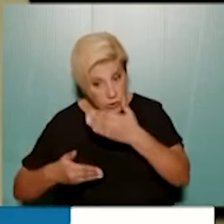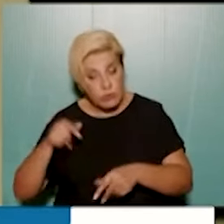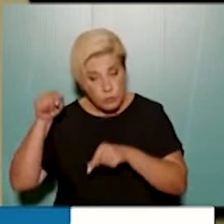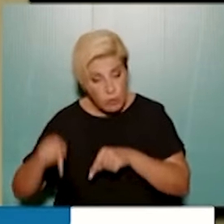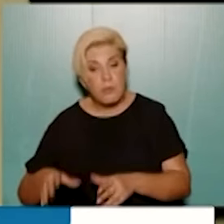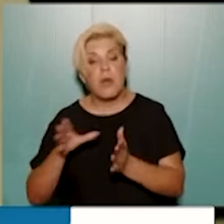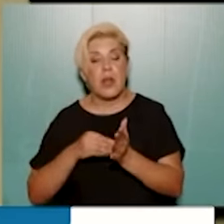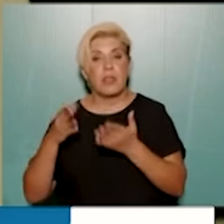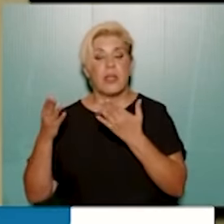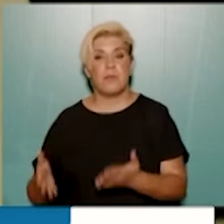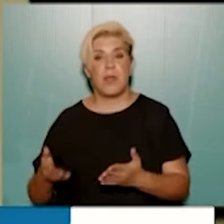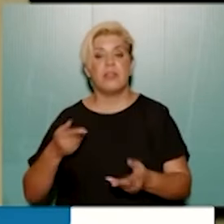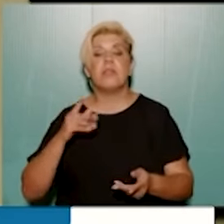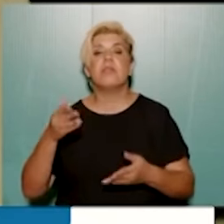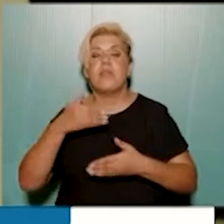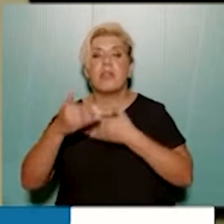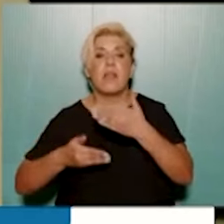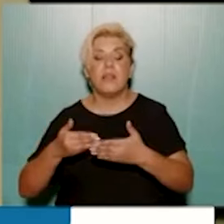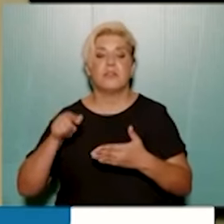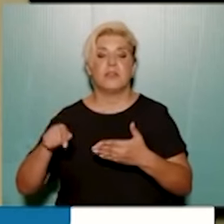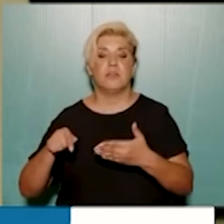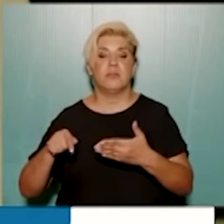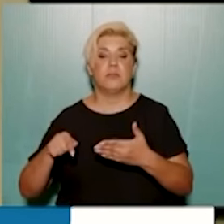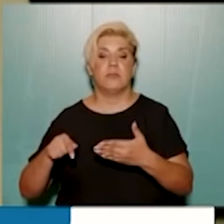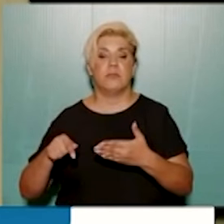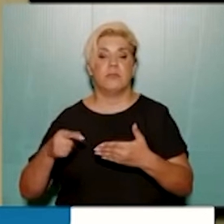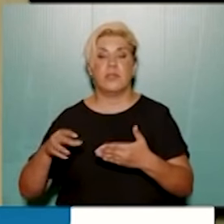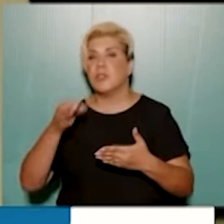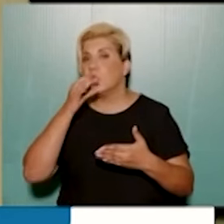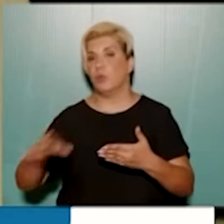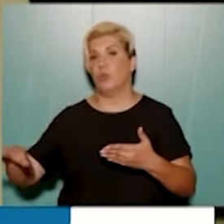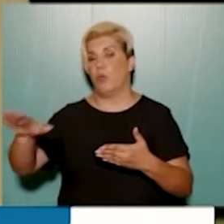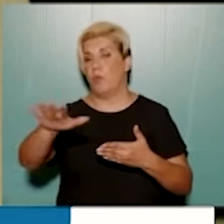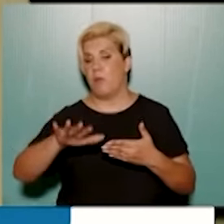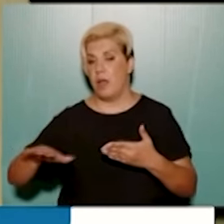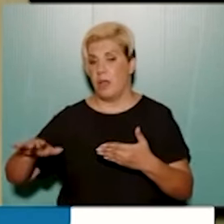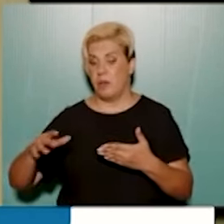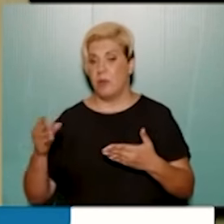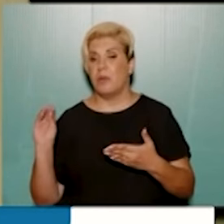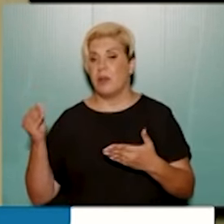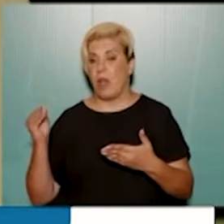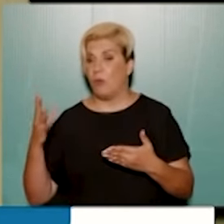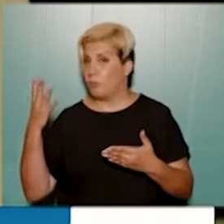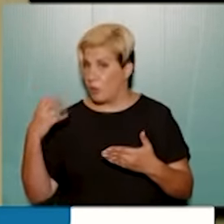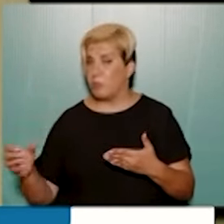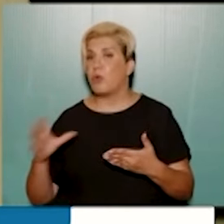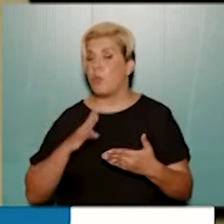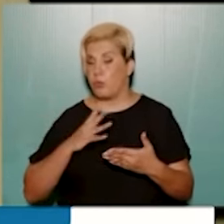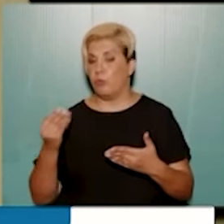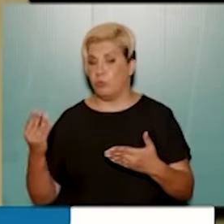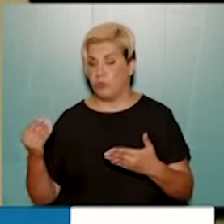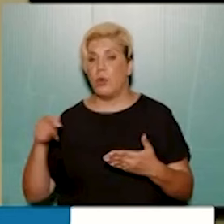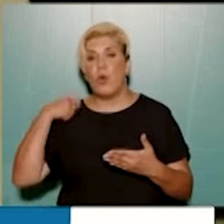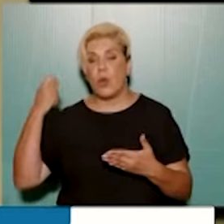για παράδειγμα τις διαδικασίες σε αυτή την πολύπαθη γειτονιά της Τούμπας που σφίζει από νέο κόσμο, από